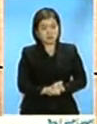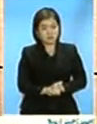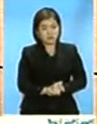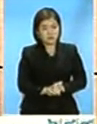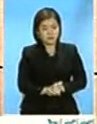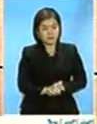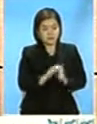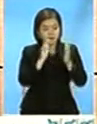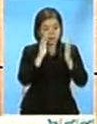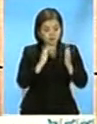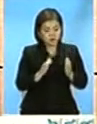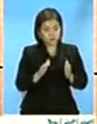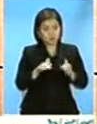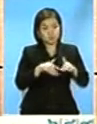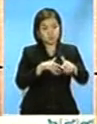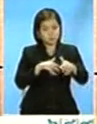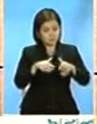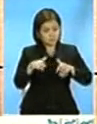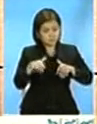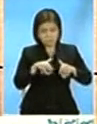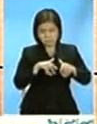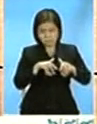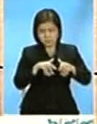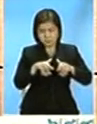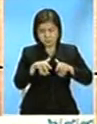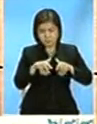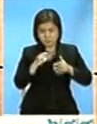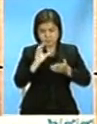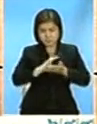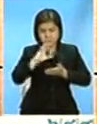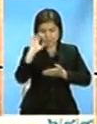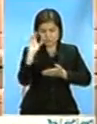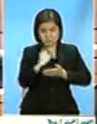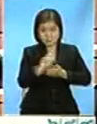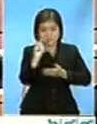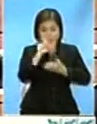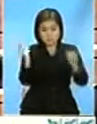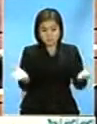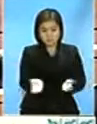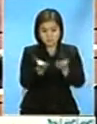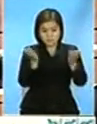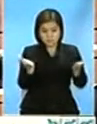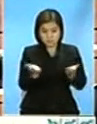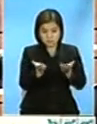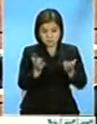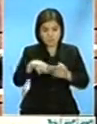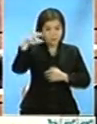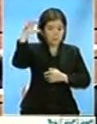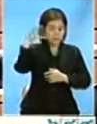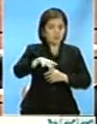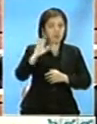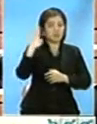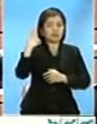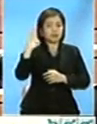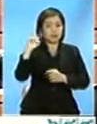ประชาชนจะไปเมืองนอกเอกชนจะไปลงทุนทำไมเขาไปแล้วเขาส่งเสริมให้ตั้งสำนักงานใหญ่ที่นั่นเข